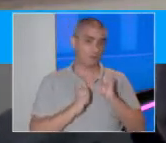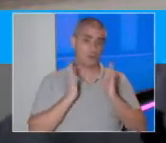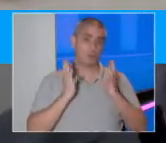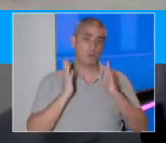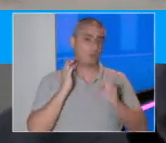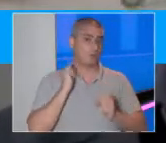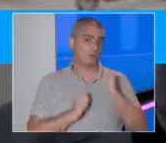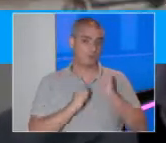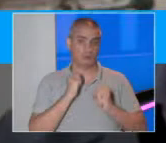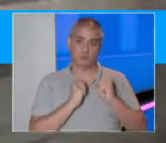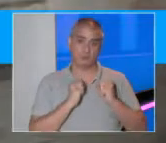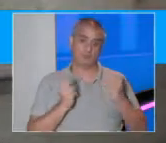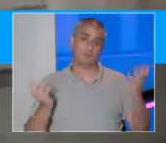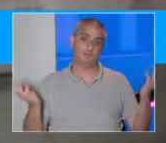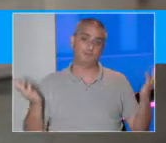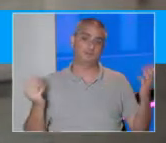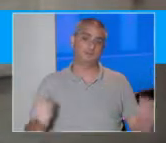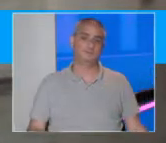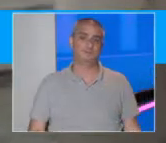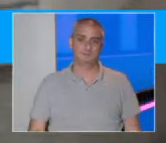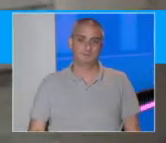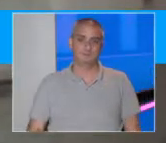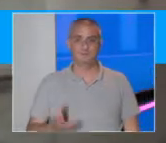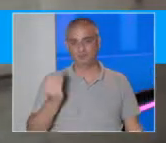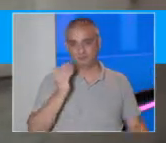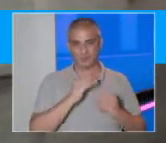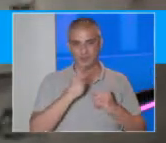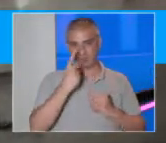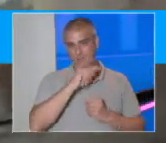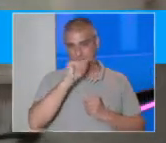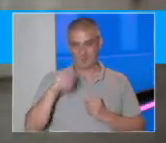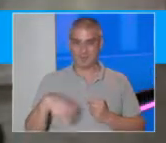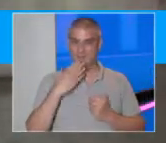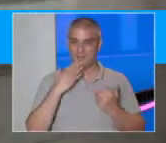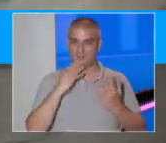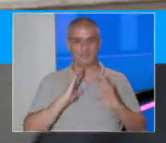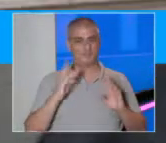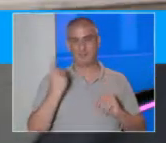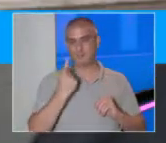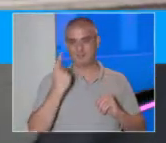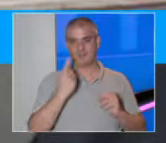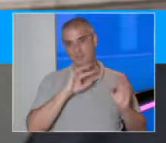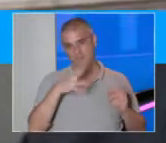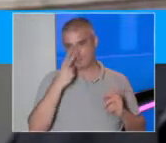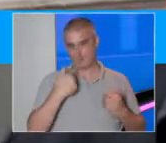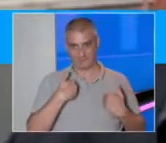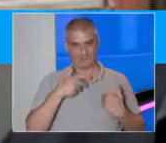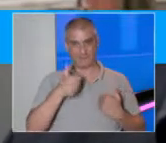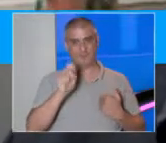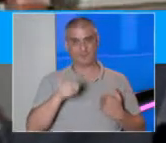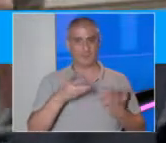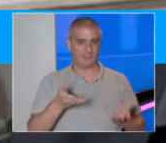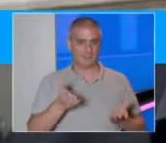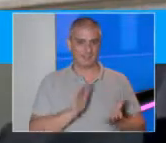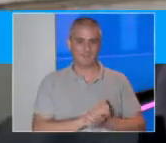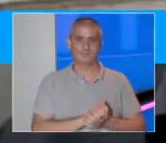מאוד קשה. אז הנה זה קורה בעוד יומיים, אתה מגיע לישראל בלי בידוד, תבוא לבקר אותנו כאן